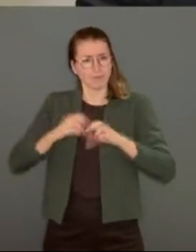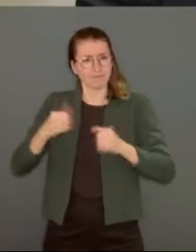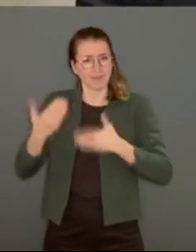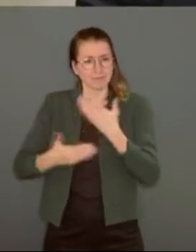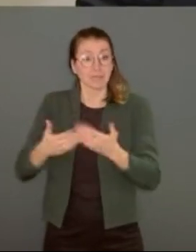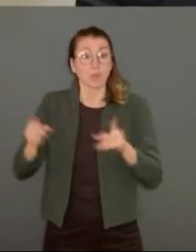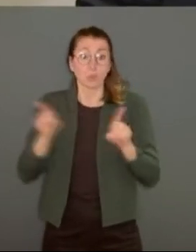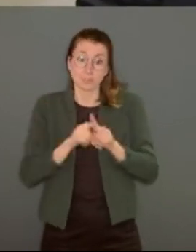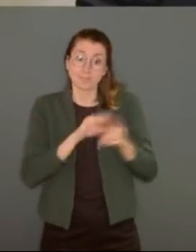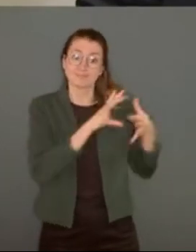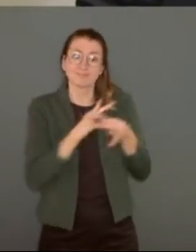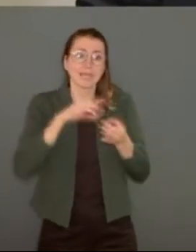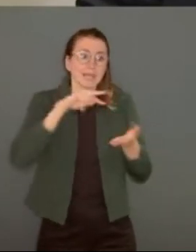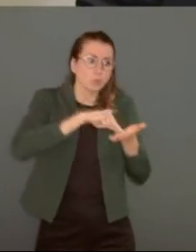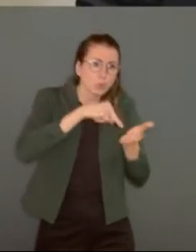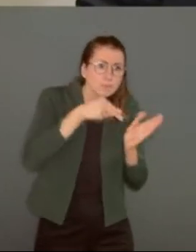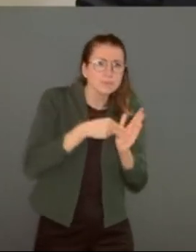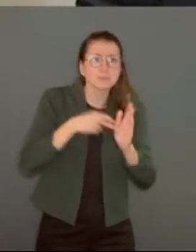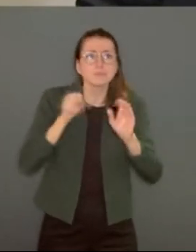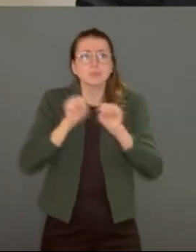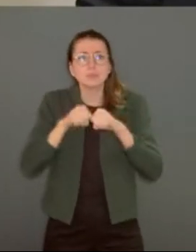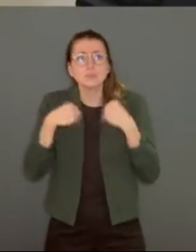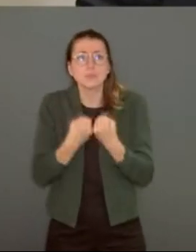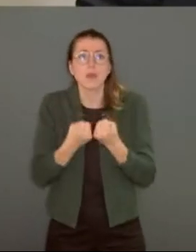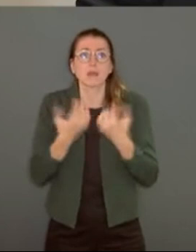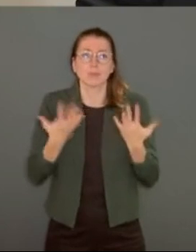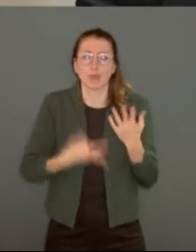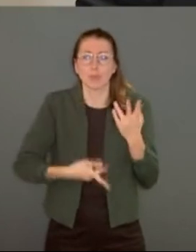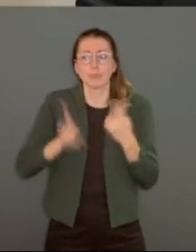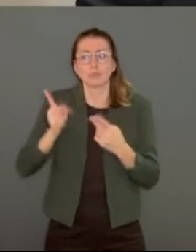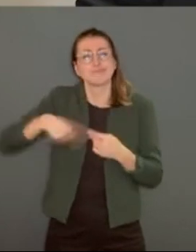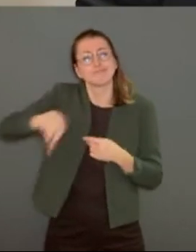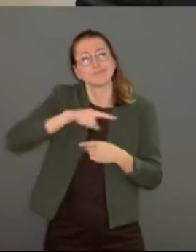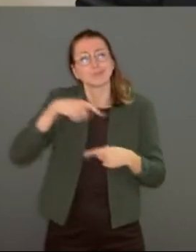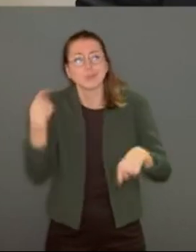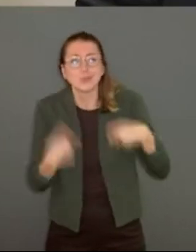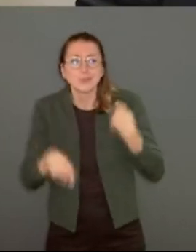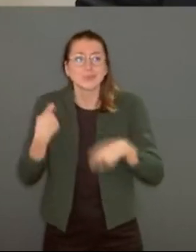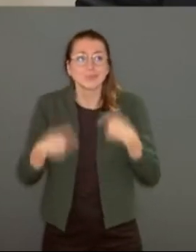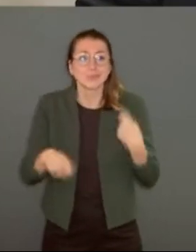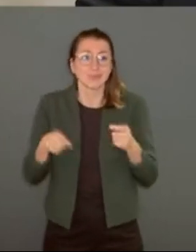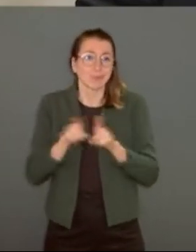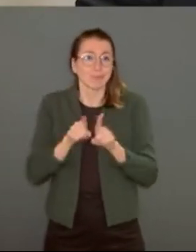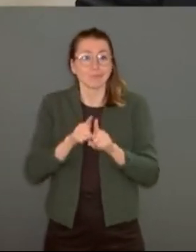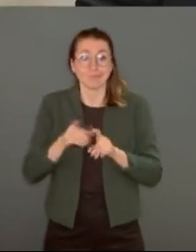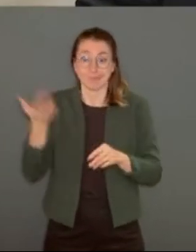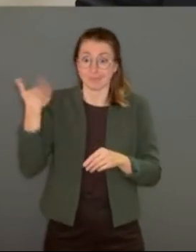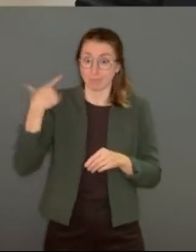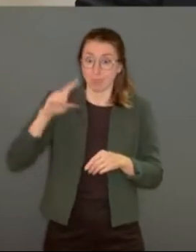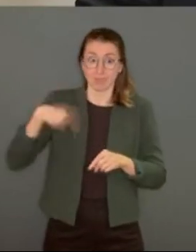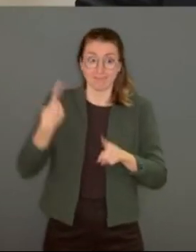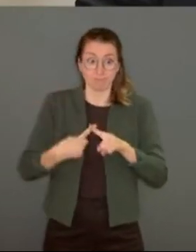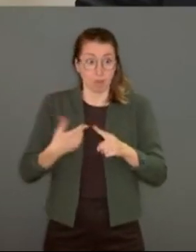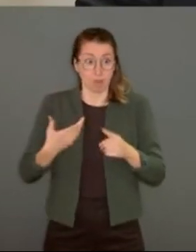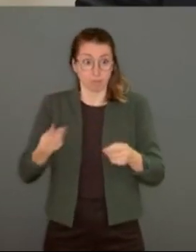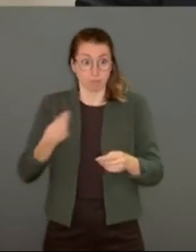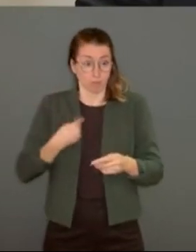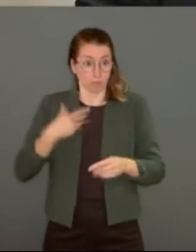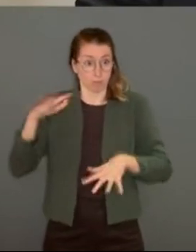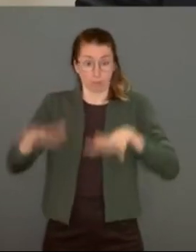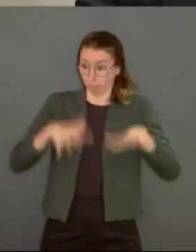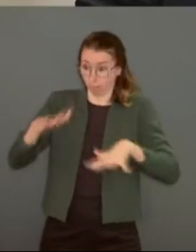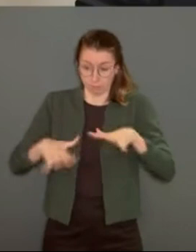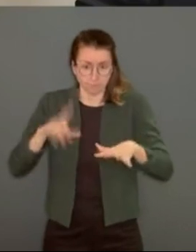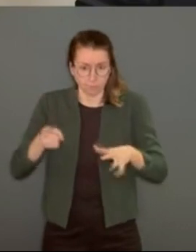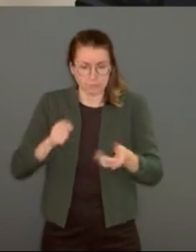social, qui s'est aussi adapté par la force des choses lors de la première vague. Et donc, rejoignez un petit peu ce qu'a dit Yann. Je voudrais faire un